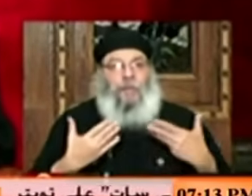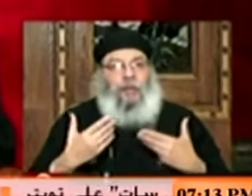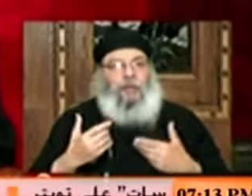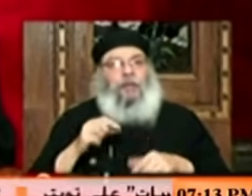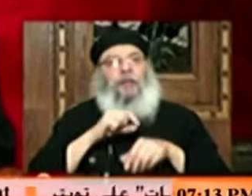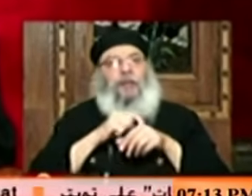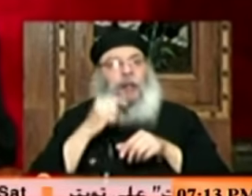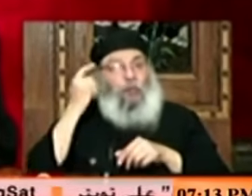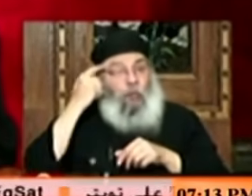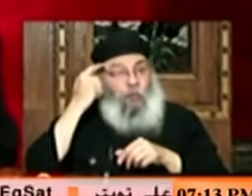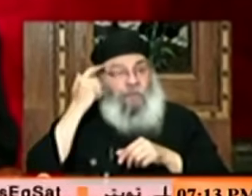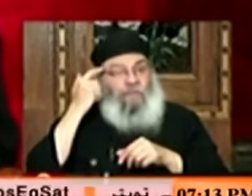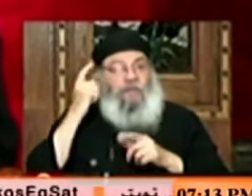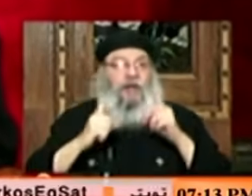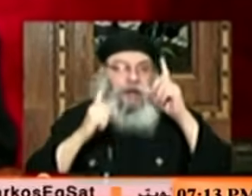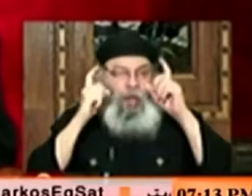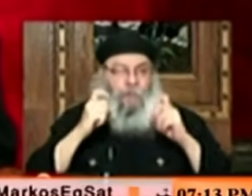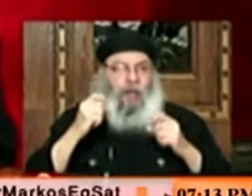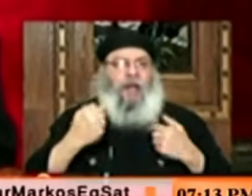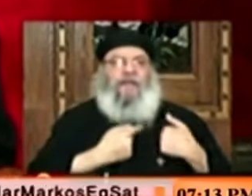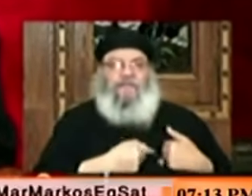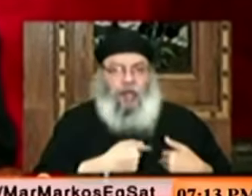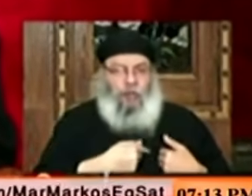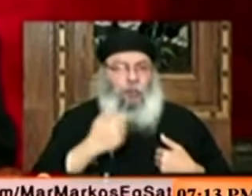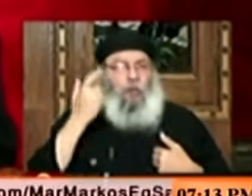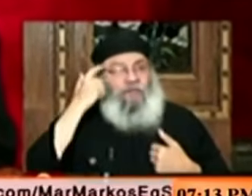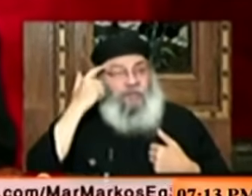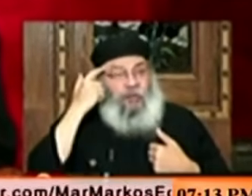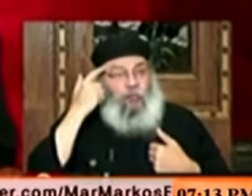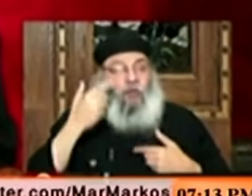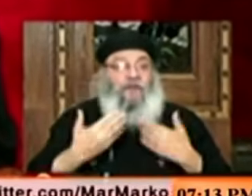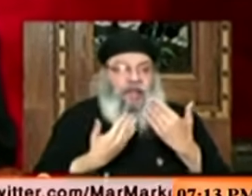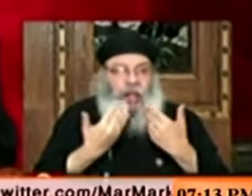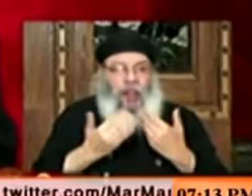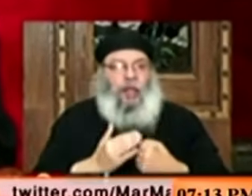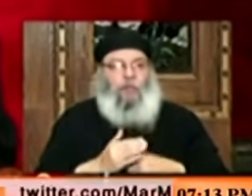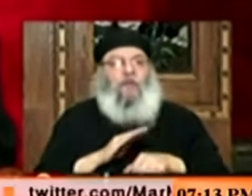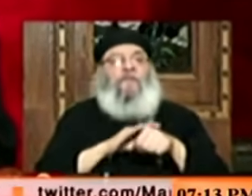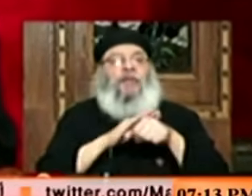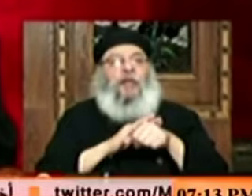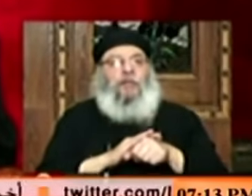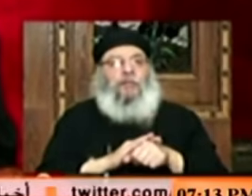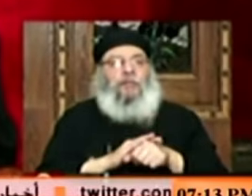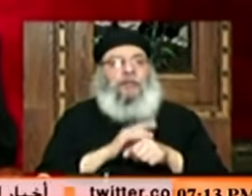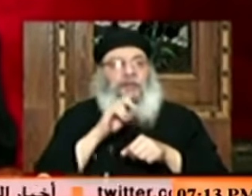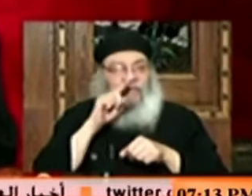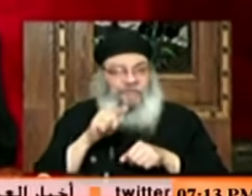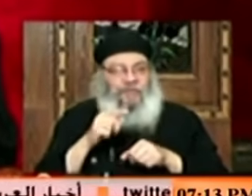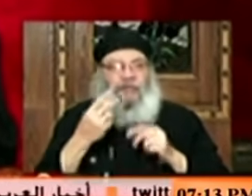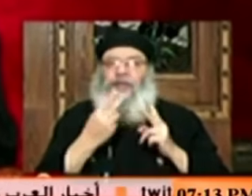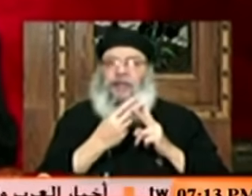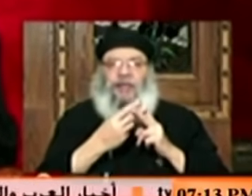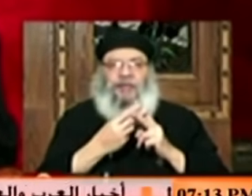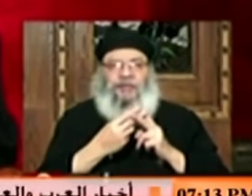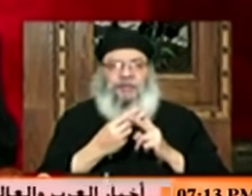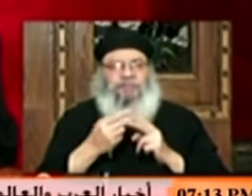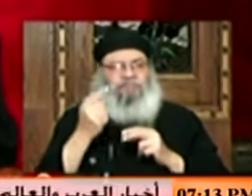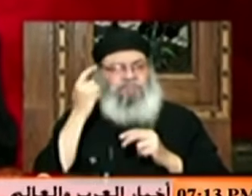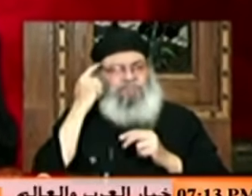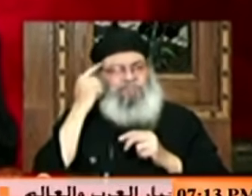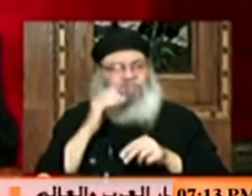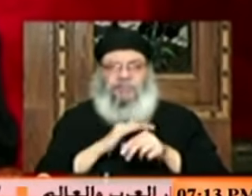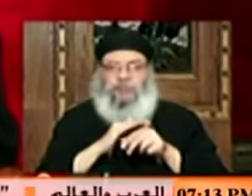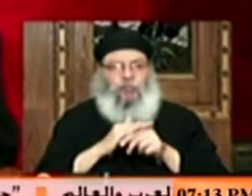فكره في كلامه في قلبه في مشاعره في ناس للاسف شاعرهم